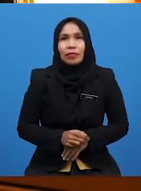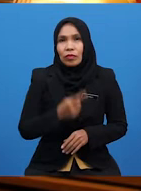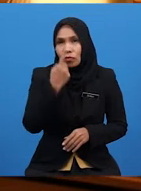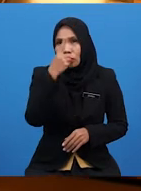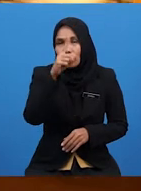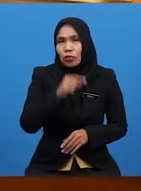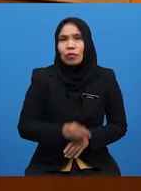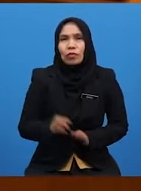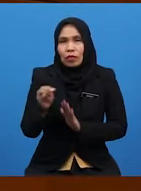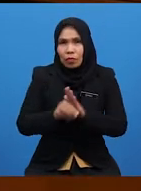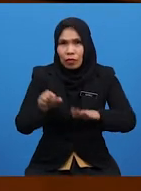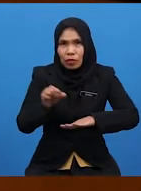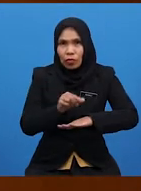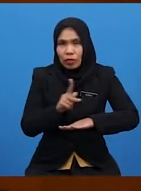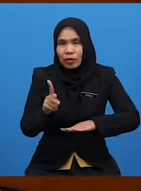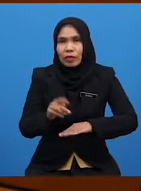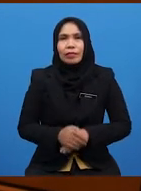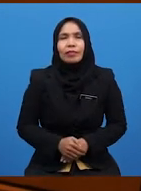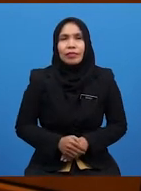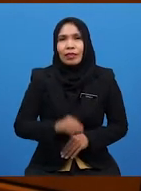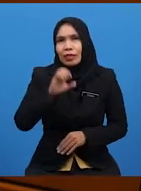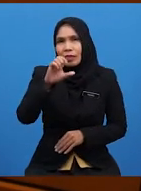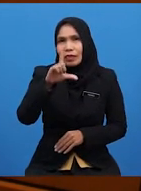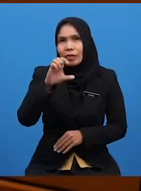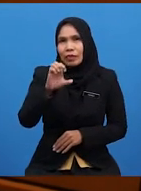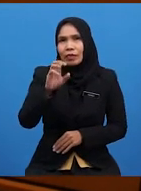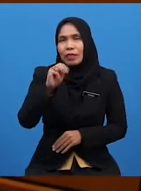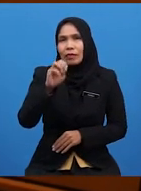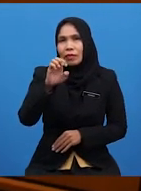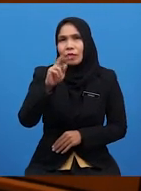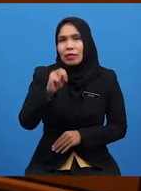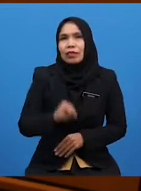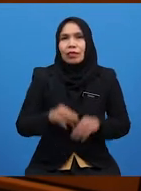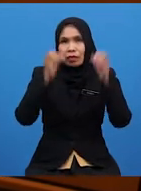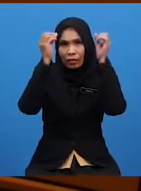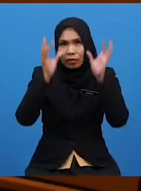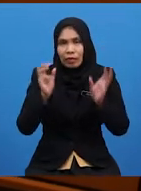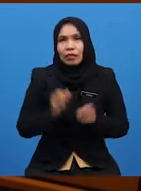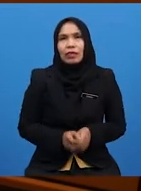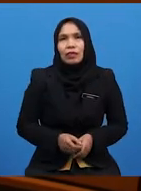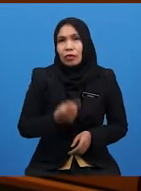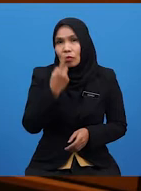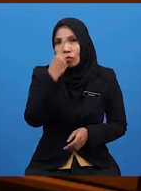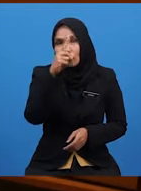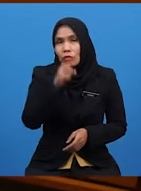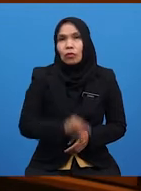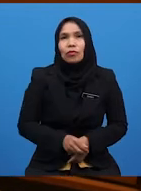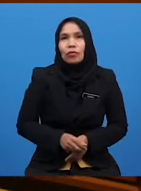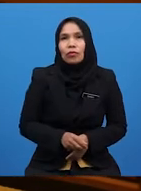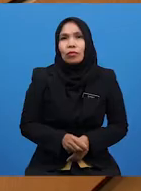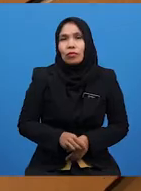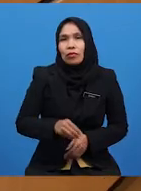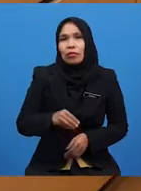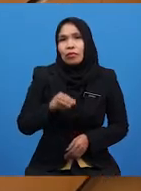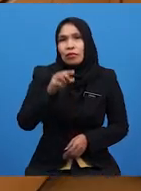menggunakan elemen-elemen hiasan untuk mengubah dan menaikkan status ruang yang